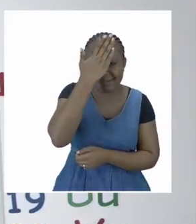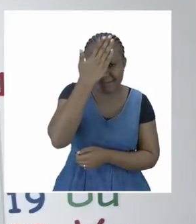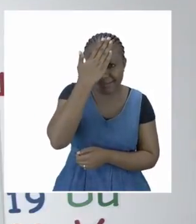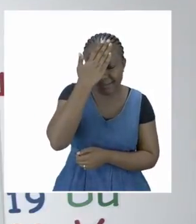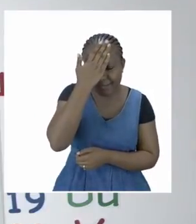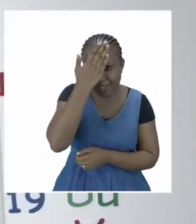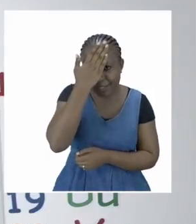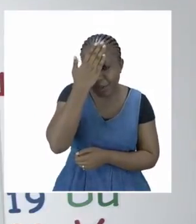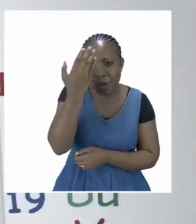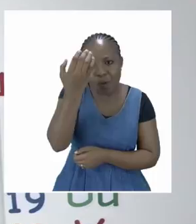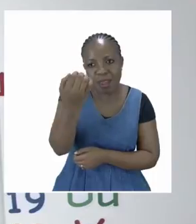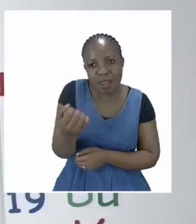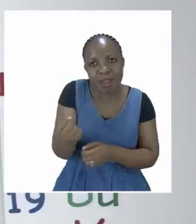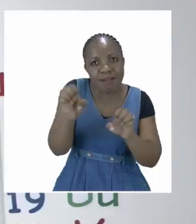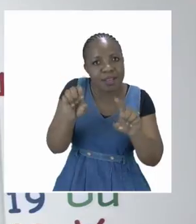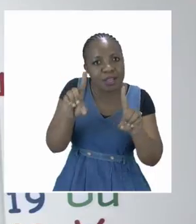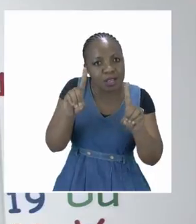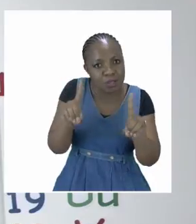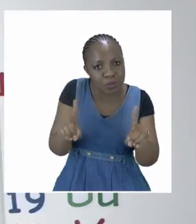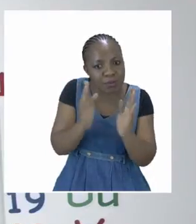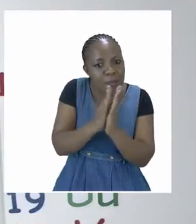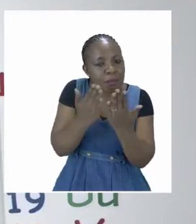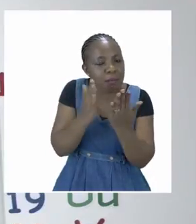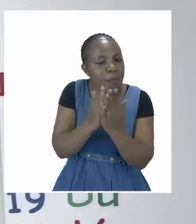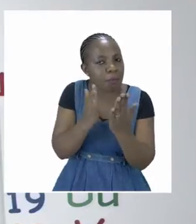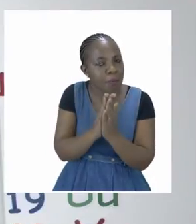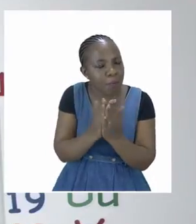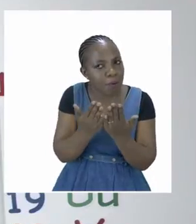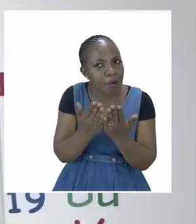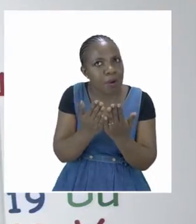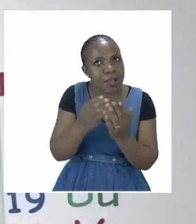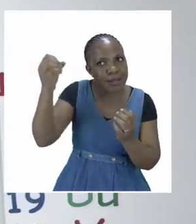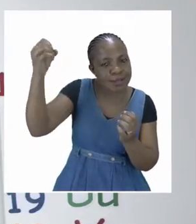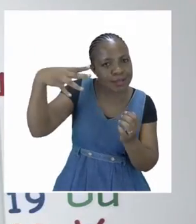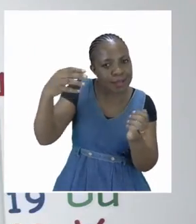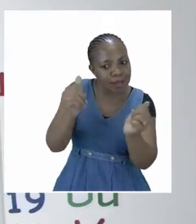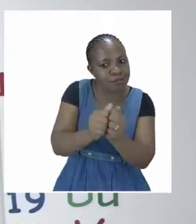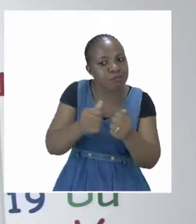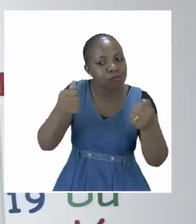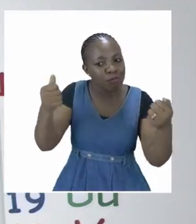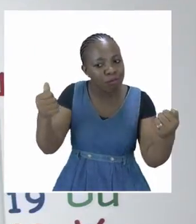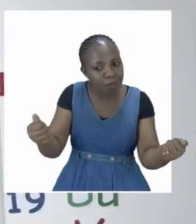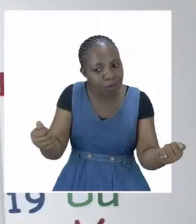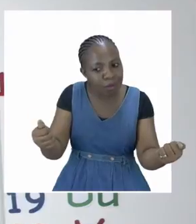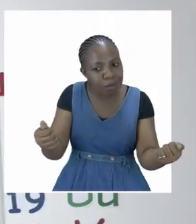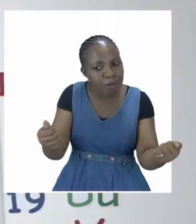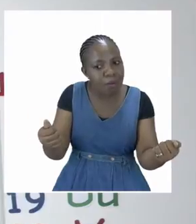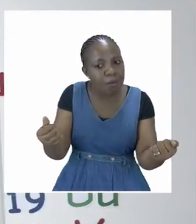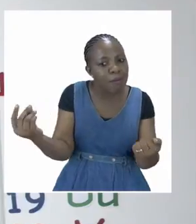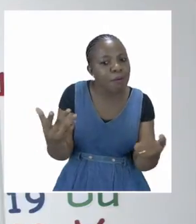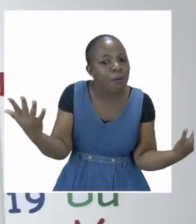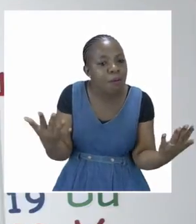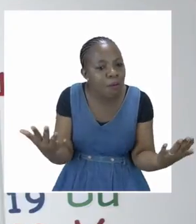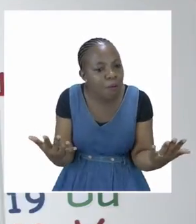booklet in our daily newspaper, street sales, or at your school every Monday